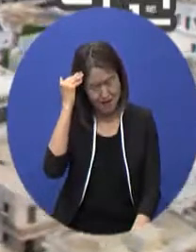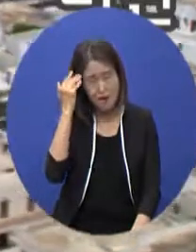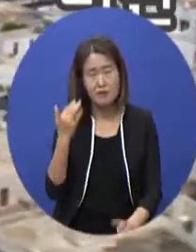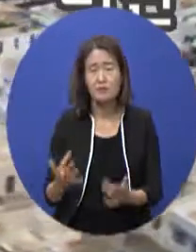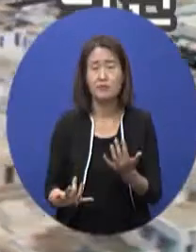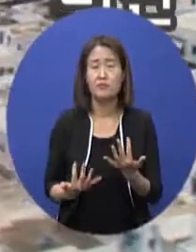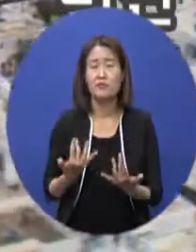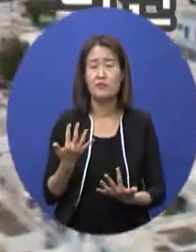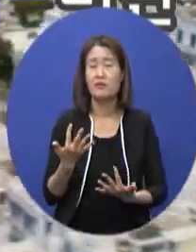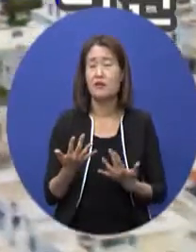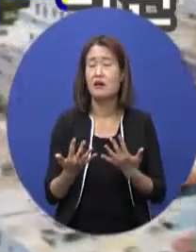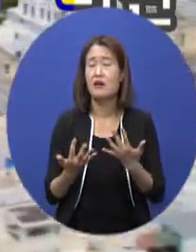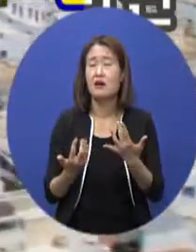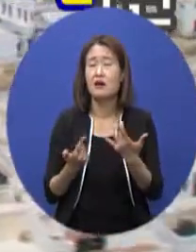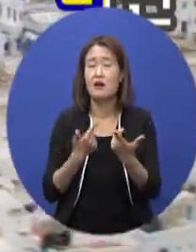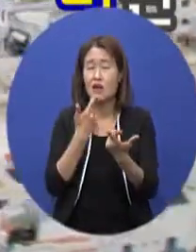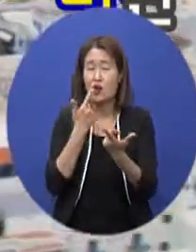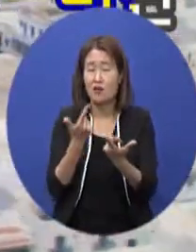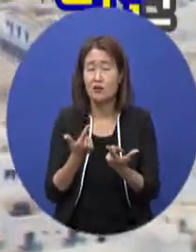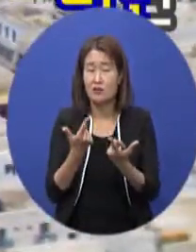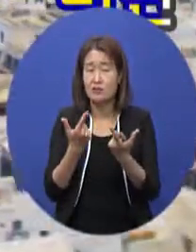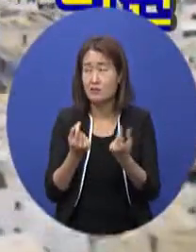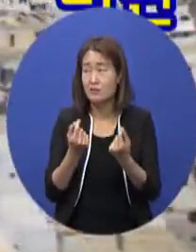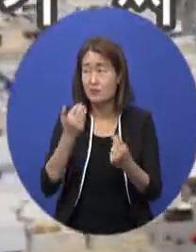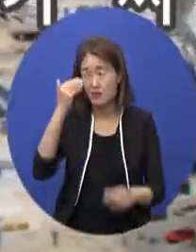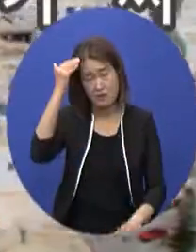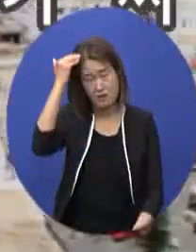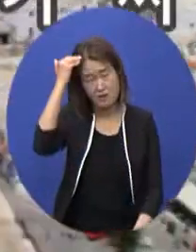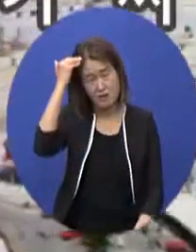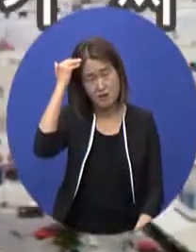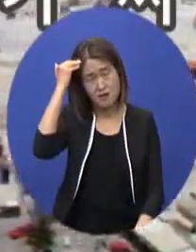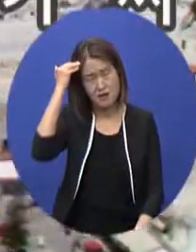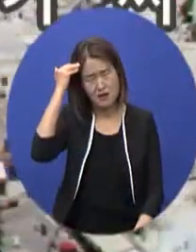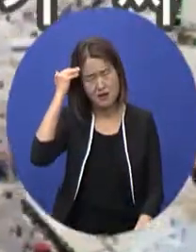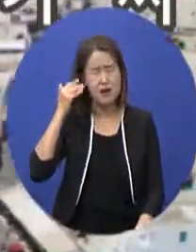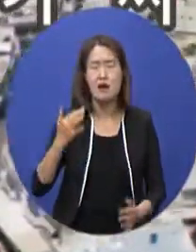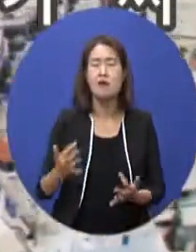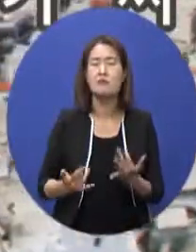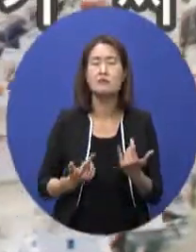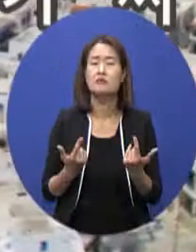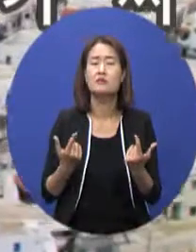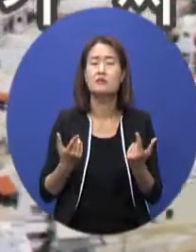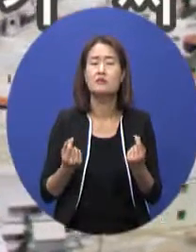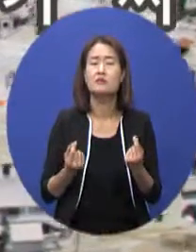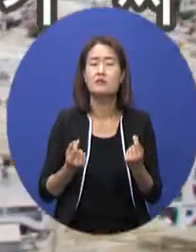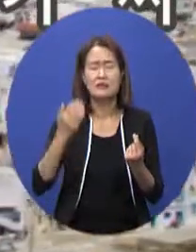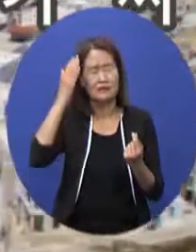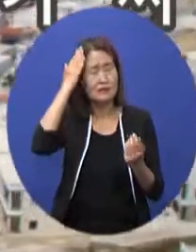검게 타버린 검게 타버린